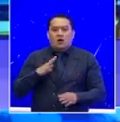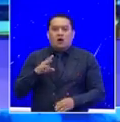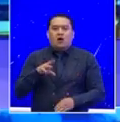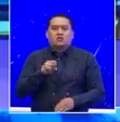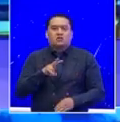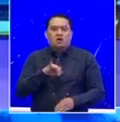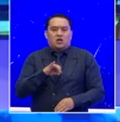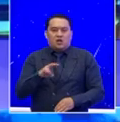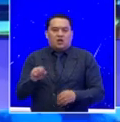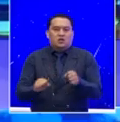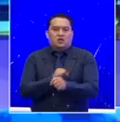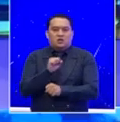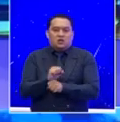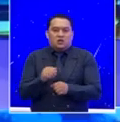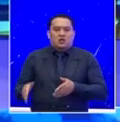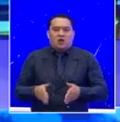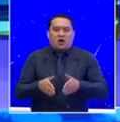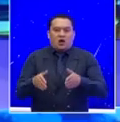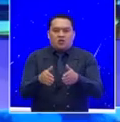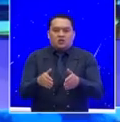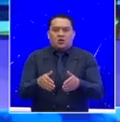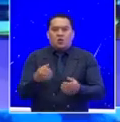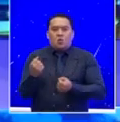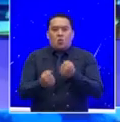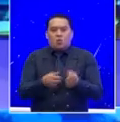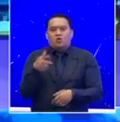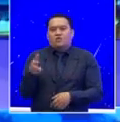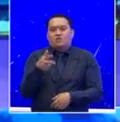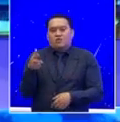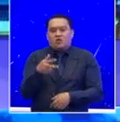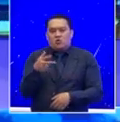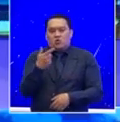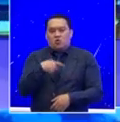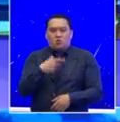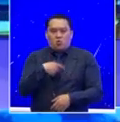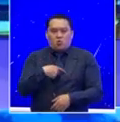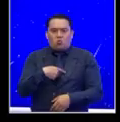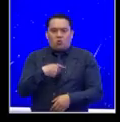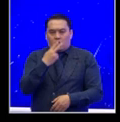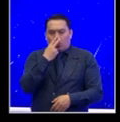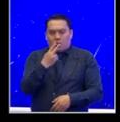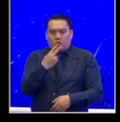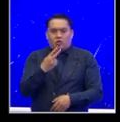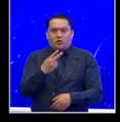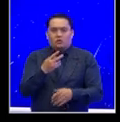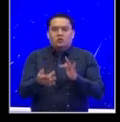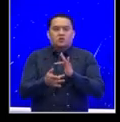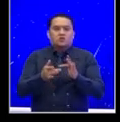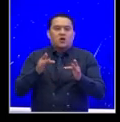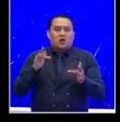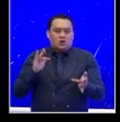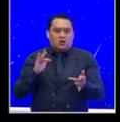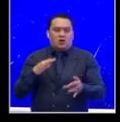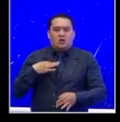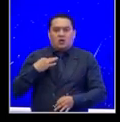на Каскеленской трассе. При этом нерадивый гонщик снимал все действие на видео и даже умудрился опубликовать в социальных